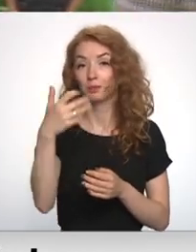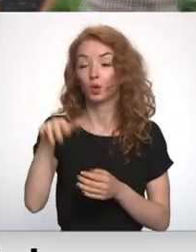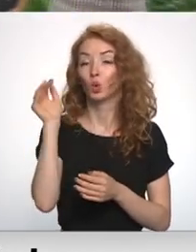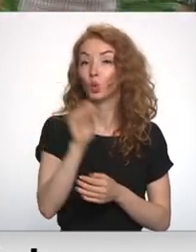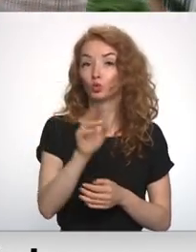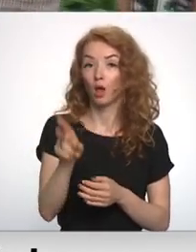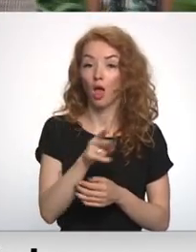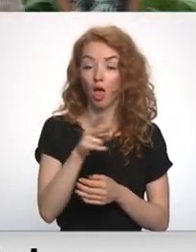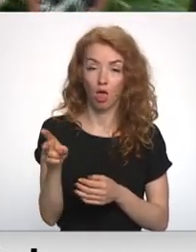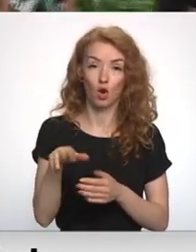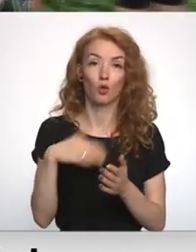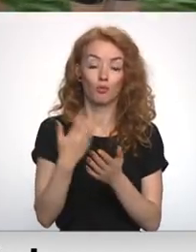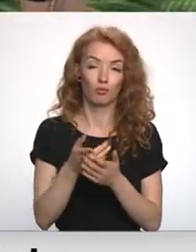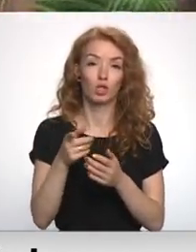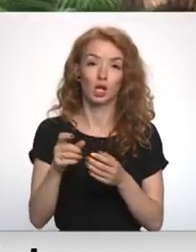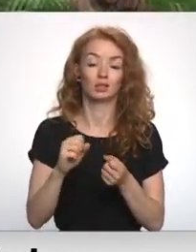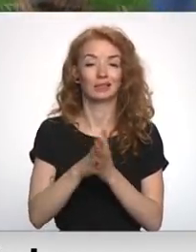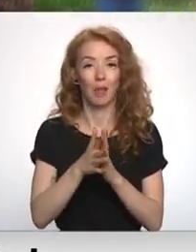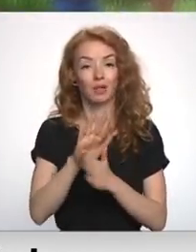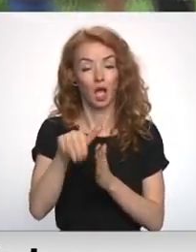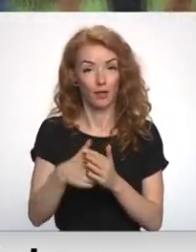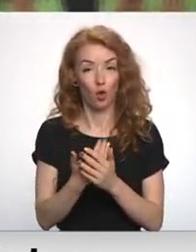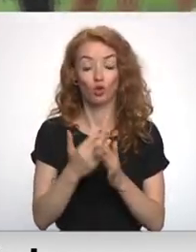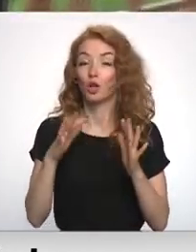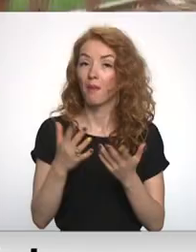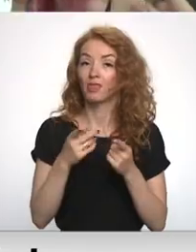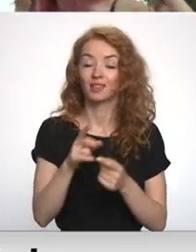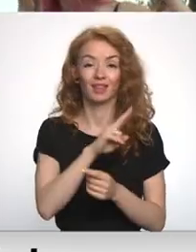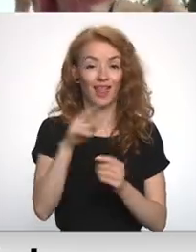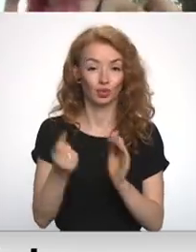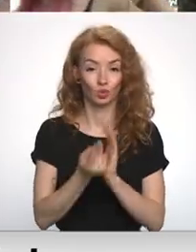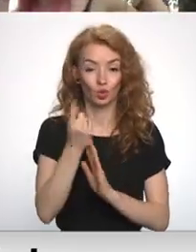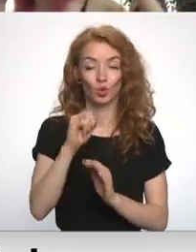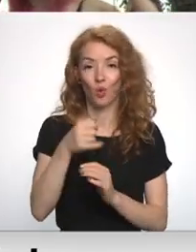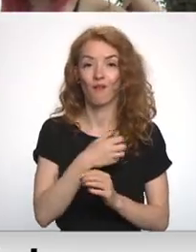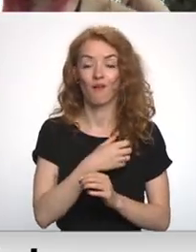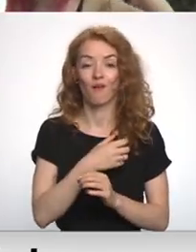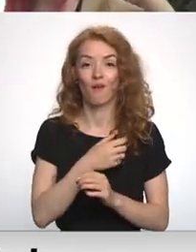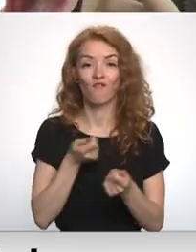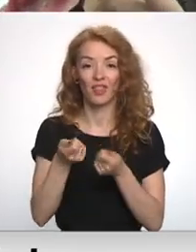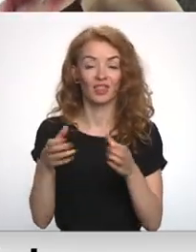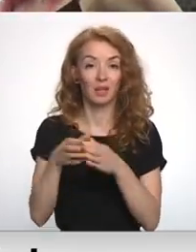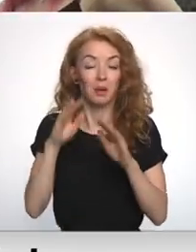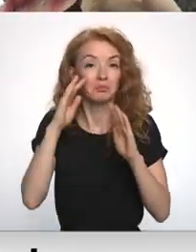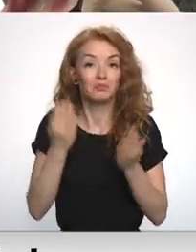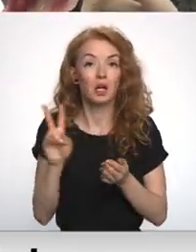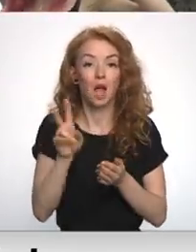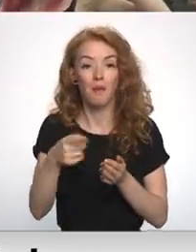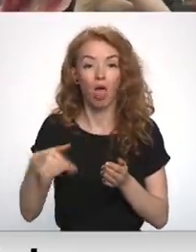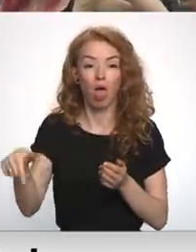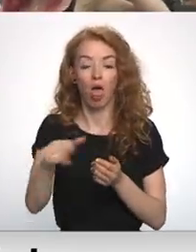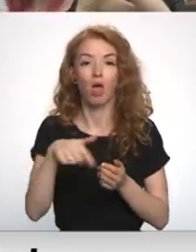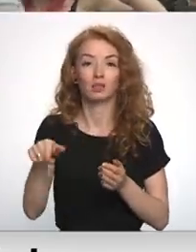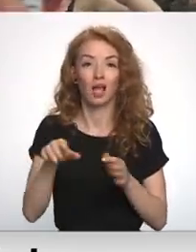tūkstošiem eiro meliorācijas sistēmu atjaunošanai. Tas gan visticamāk neizdosies, jo vadība nemaz īsti nezinot, kam ezeru